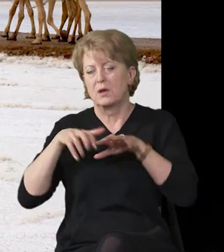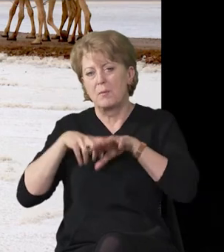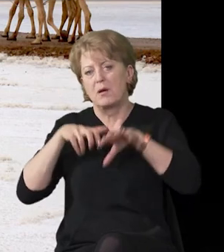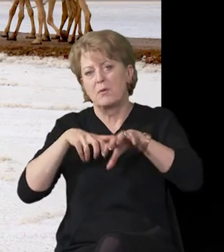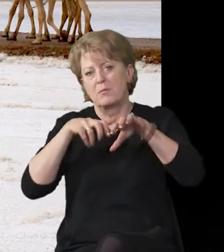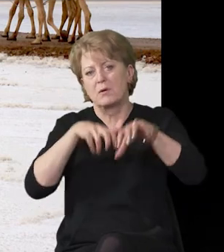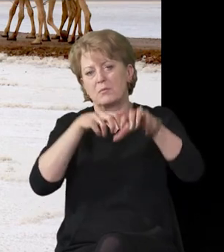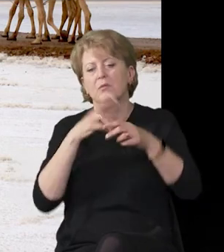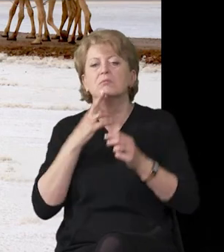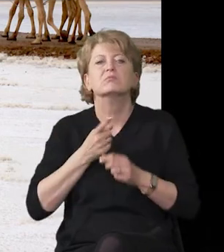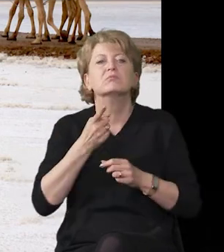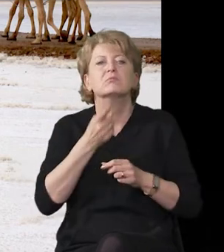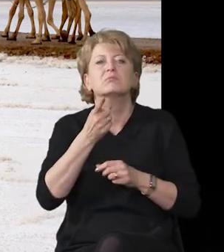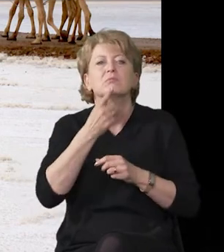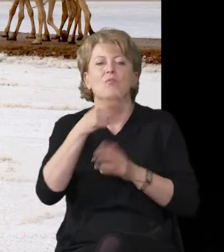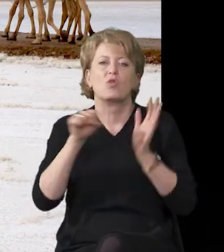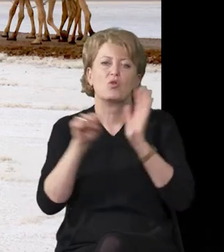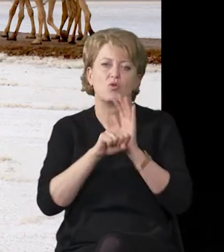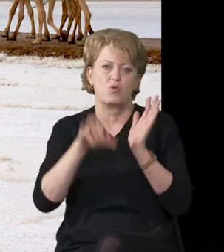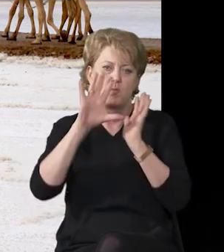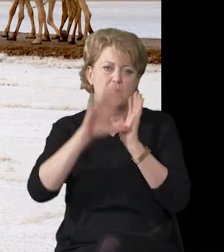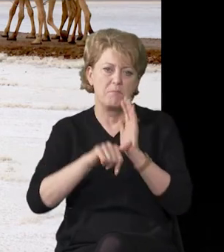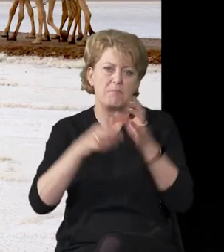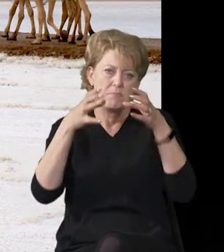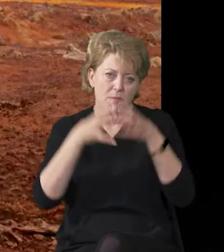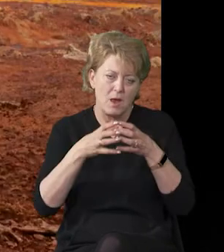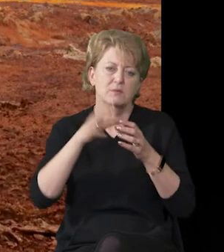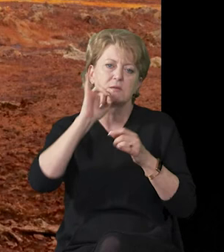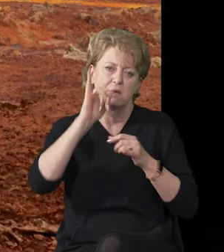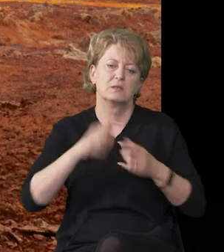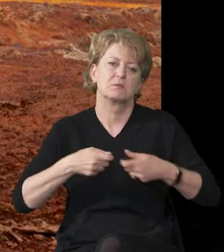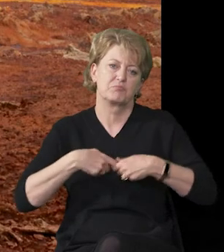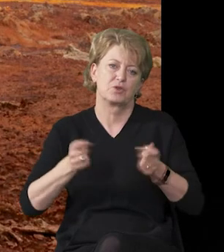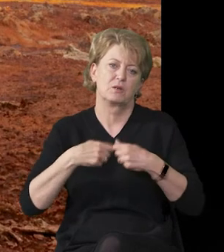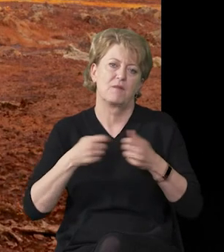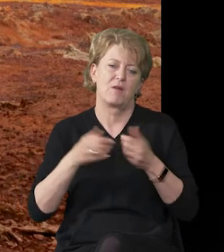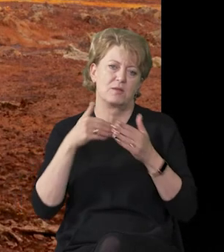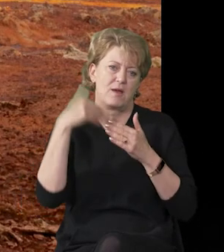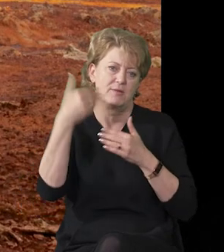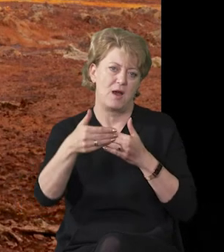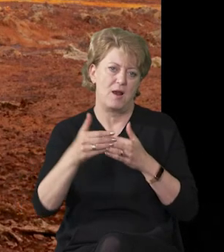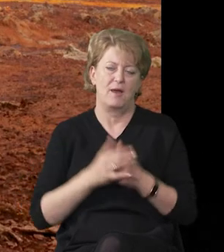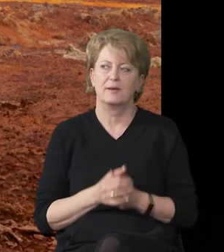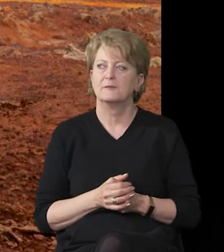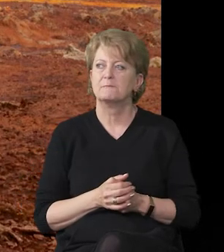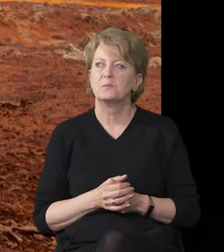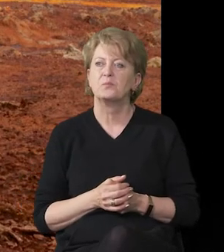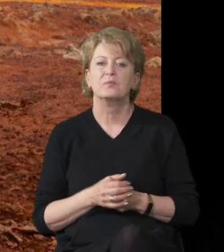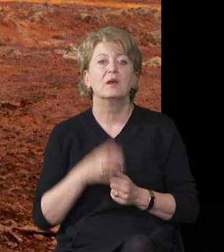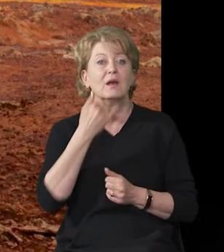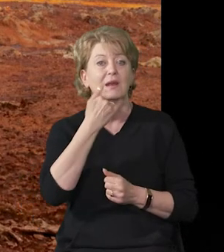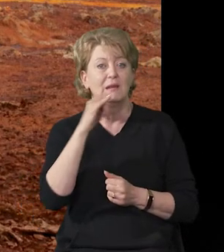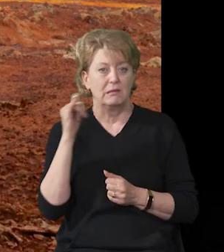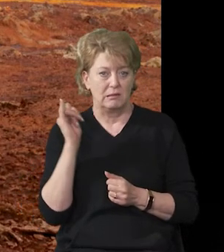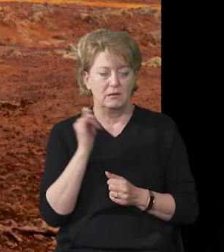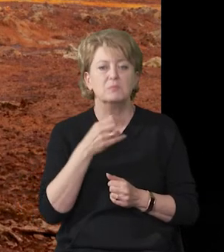prowincji Tigraj, no i ta sól sprzedawana jest dalej. Innym niezwykle ciekawym miejscem, które znajduje